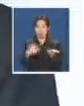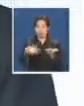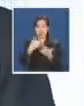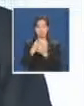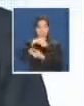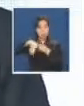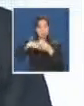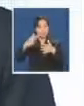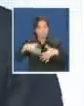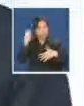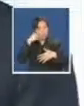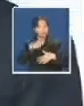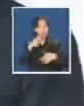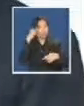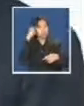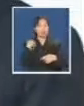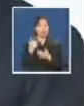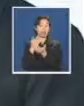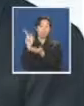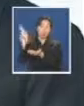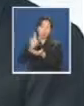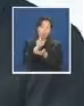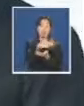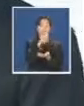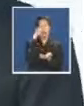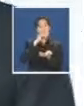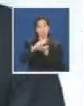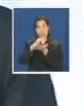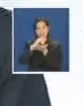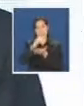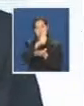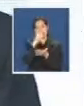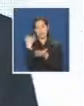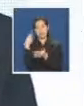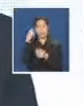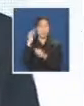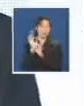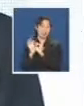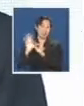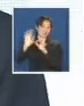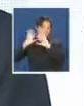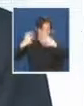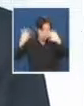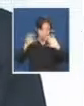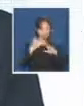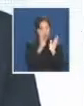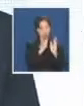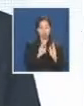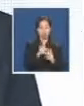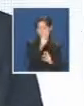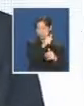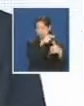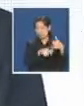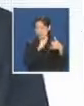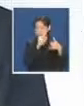ว่าสถาบันการเงินของรัฐที่เข้ามาร่วมในโครงการนี้จะมีลูกค้าดีเพิ่มขึ้นซึ่งก็จะเป็นกรณีที่เราได้มีประสบการณ์แล้ว